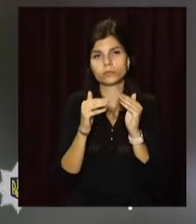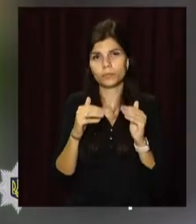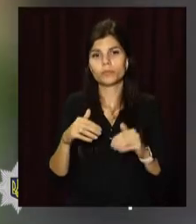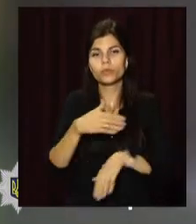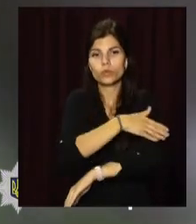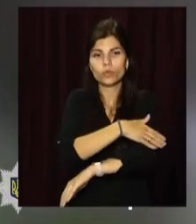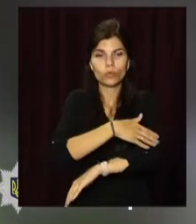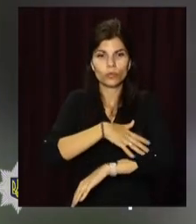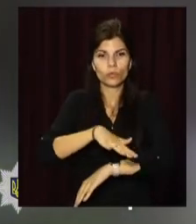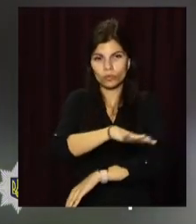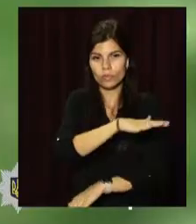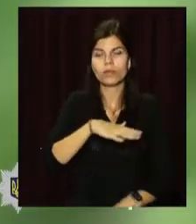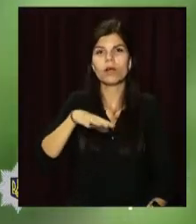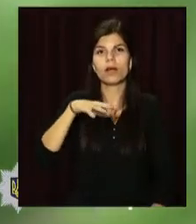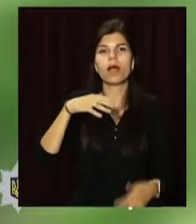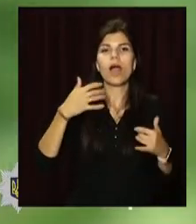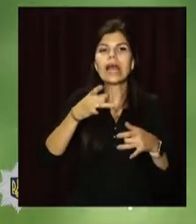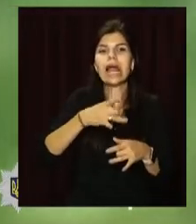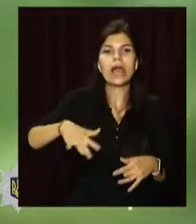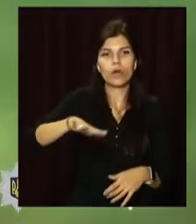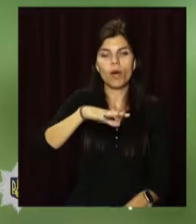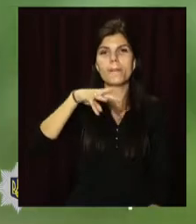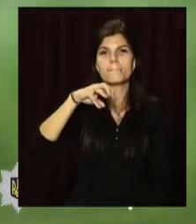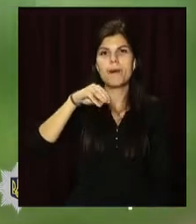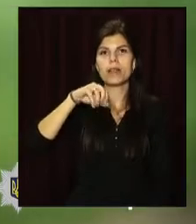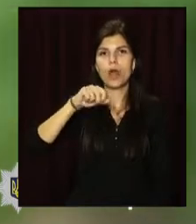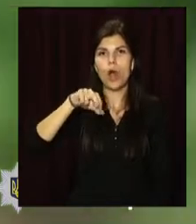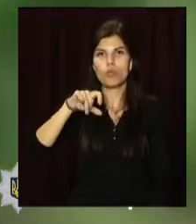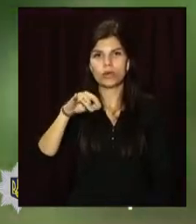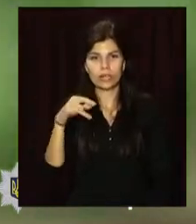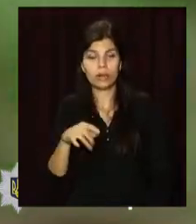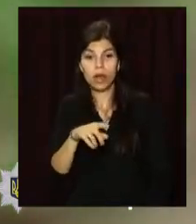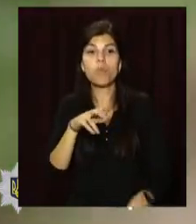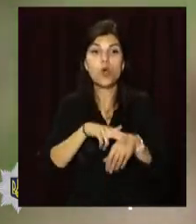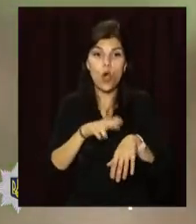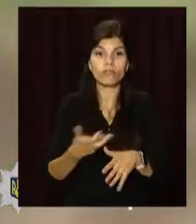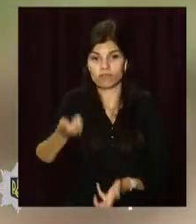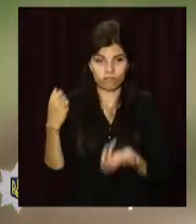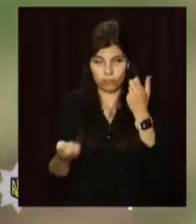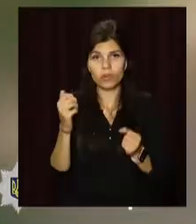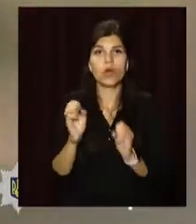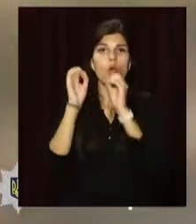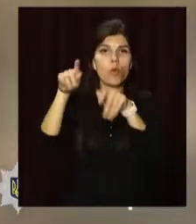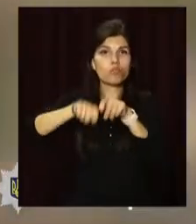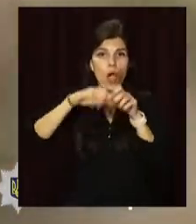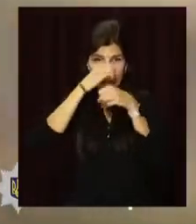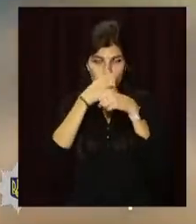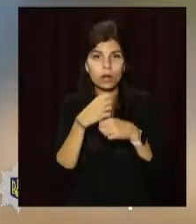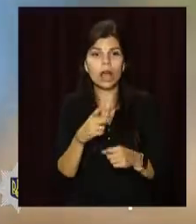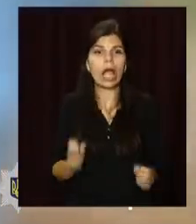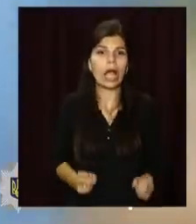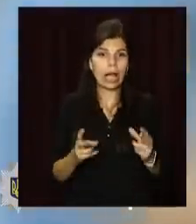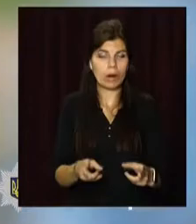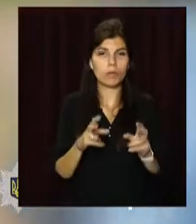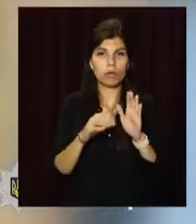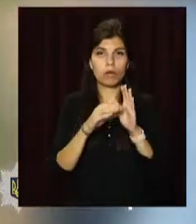району. Поліціянти вирвали всі кущі, відправили їх на експертизу та відкрили кримінальне провадження. Криворожанину світить до